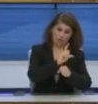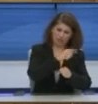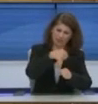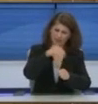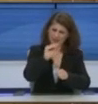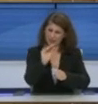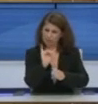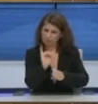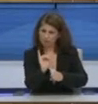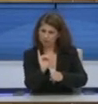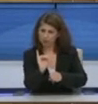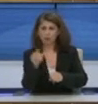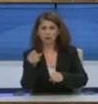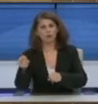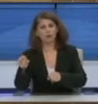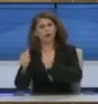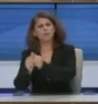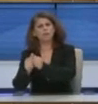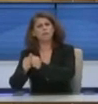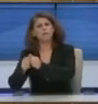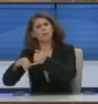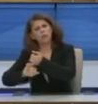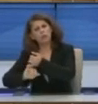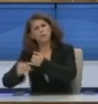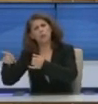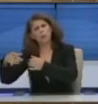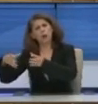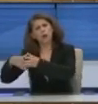για να φύγει ένα Σαββατοκύριακο με τη φίλη του ή με το φίλο του.